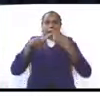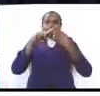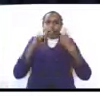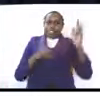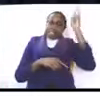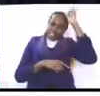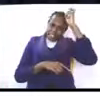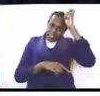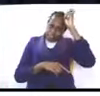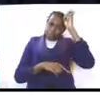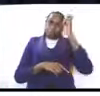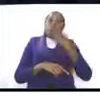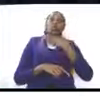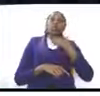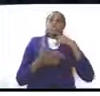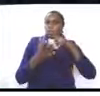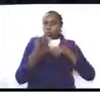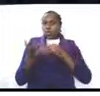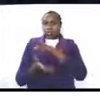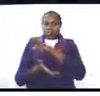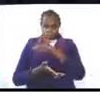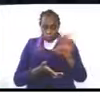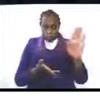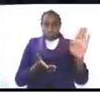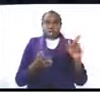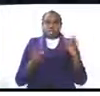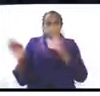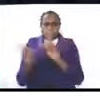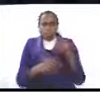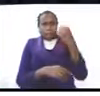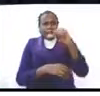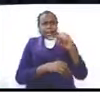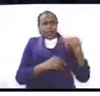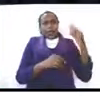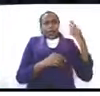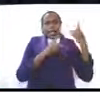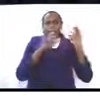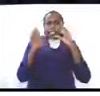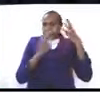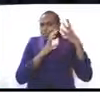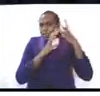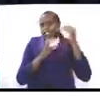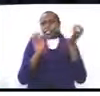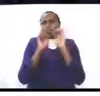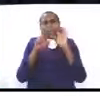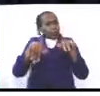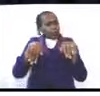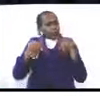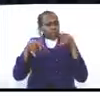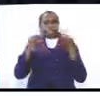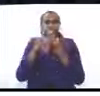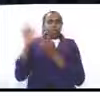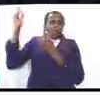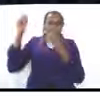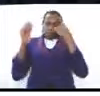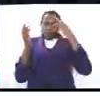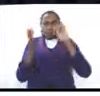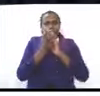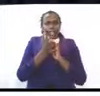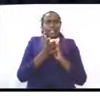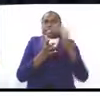shetani ako na haja na yale haujapitia, ambayo unatarajia, ako na haja na hayo